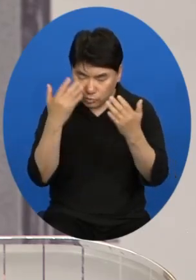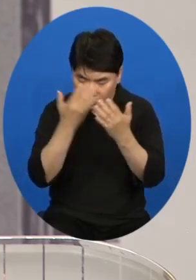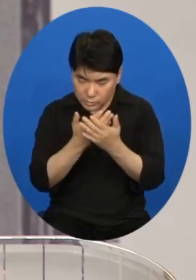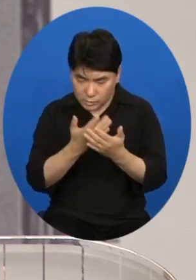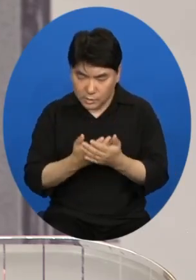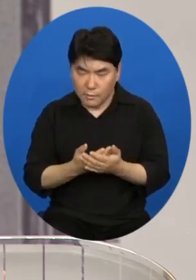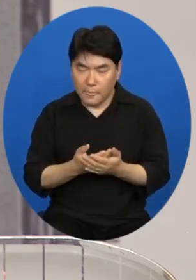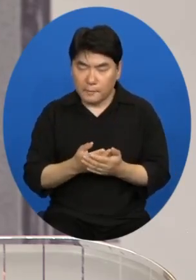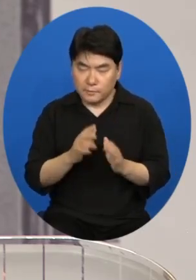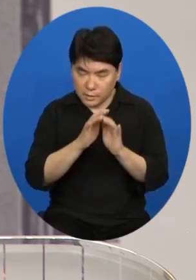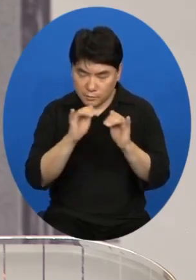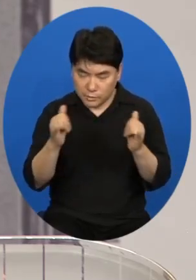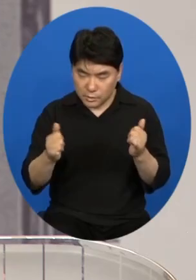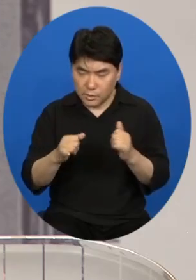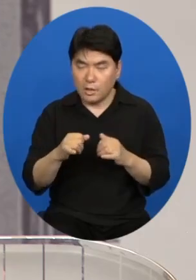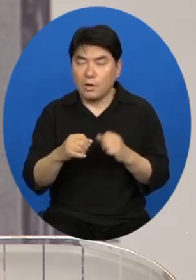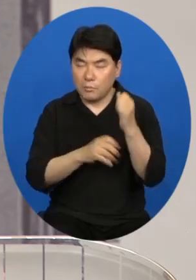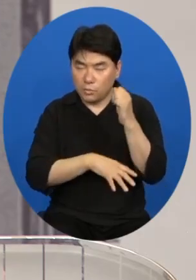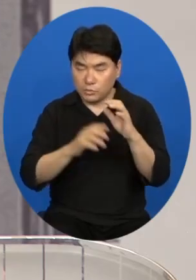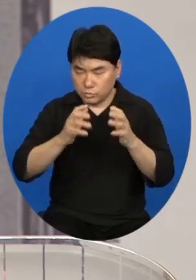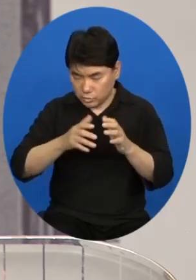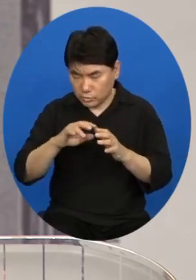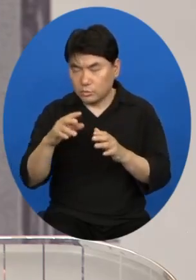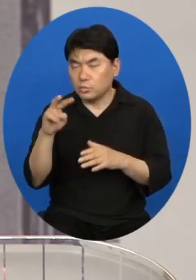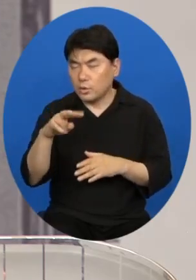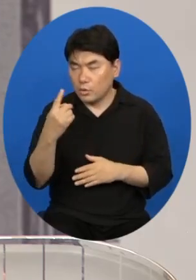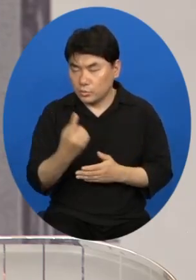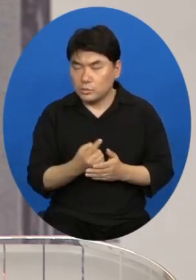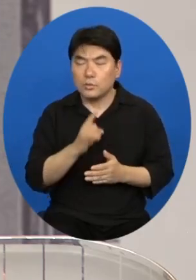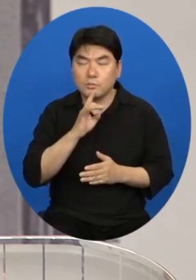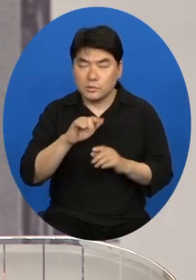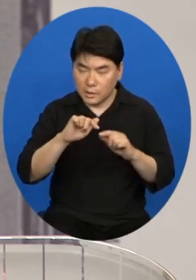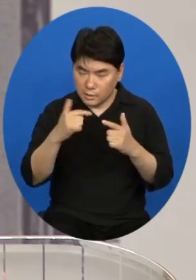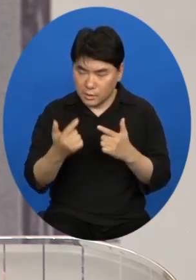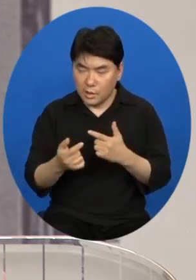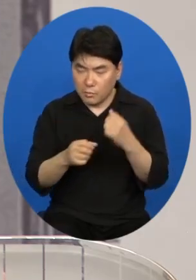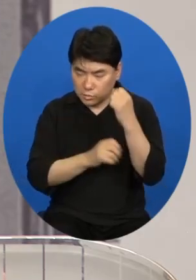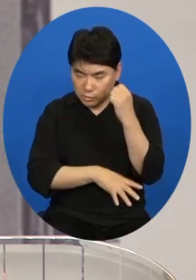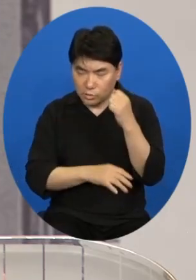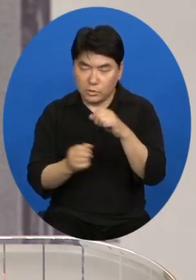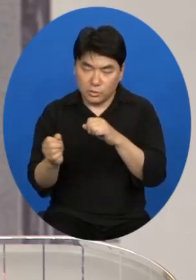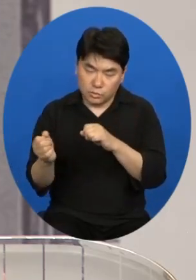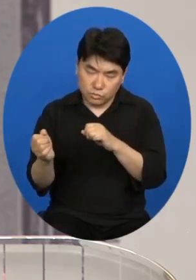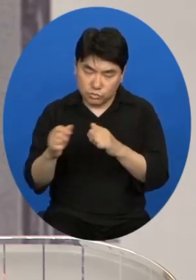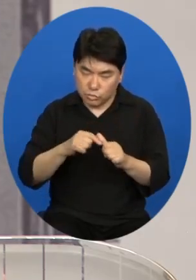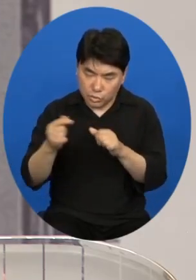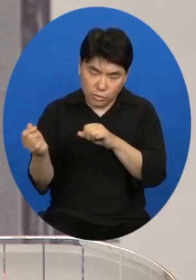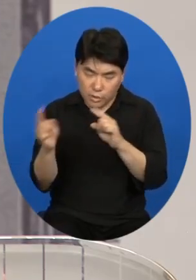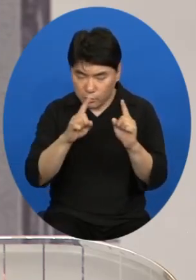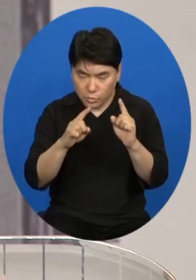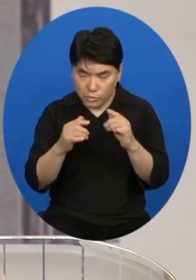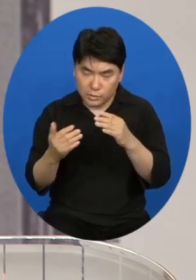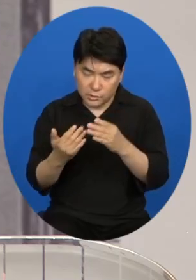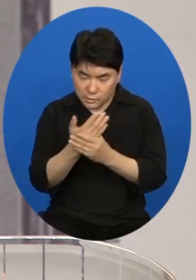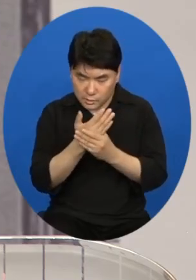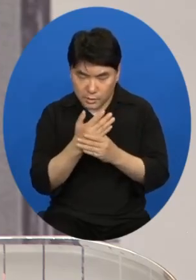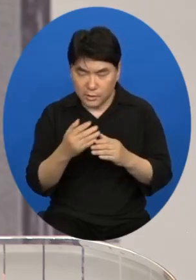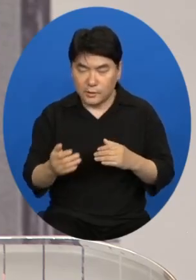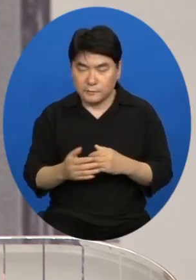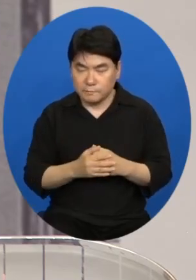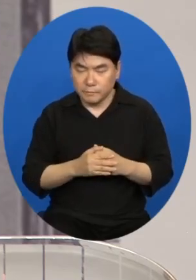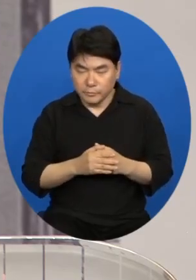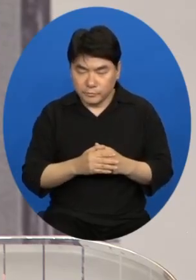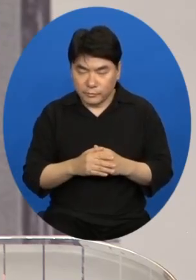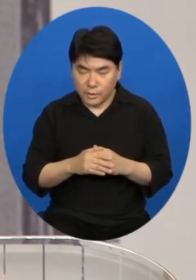단지 사람들이 본국으로 돌아온 정도만이 아니라 본질적인 구원과 회복이 일어나서 죄가 끝나고 하나님